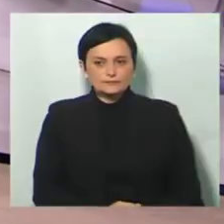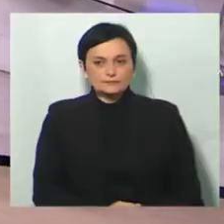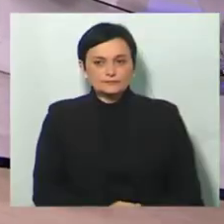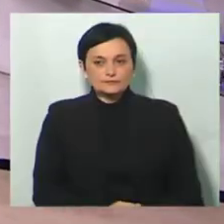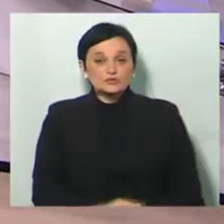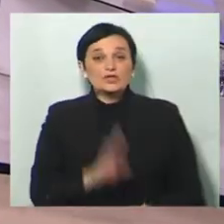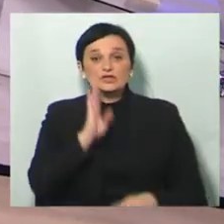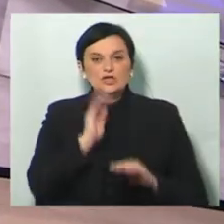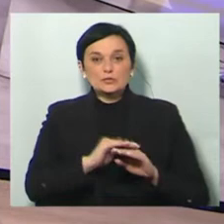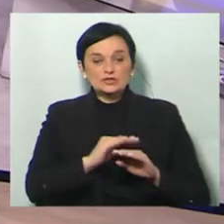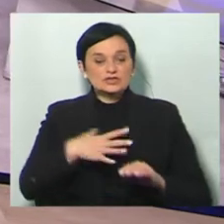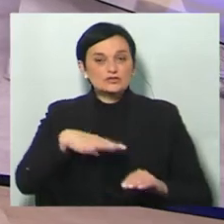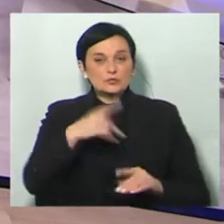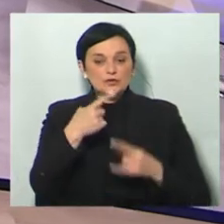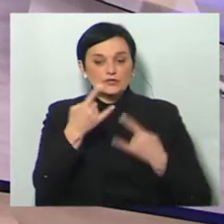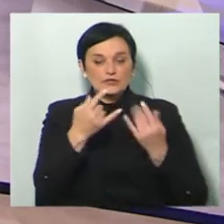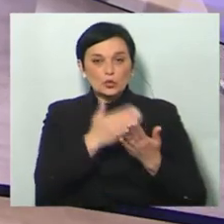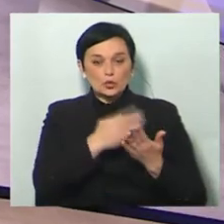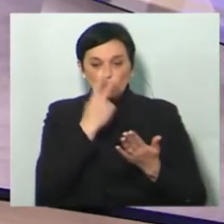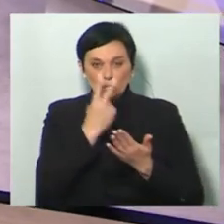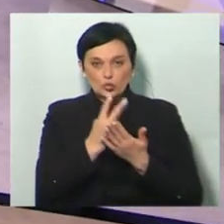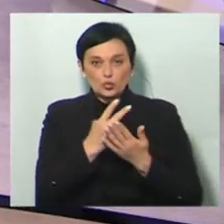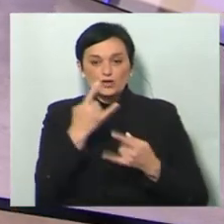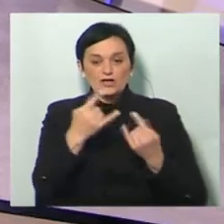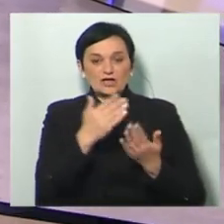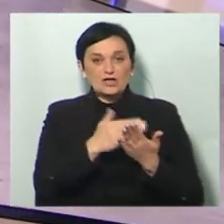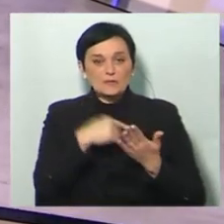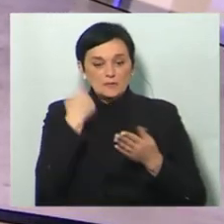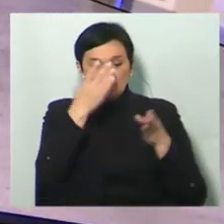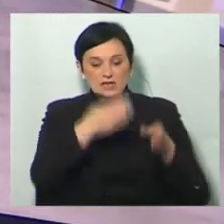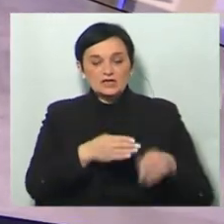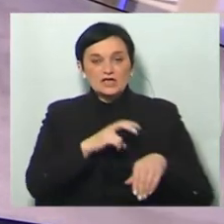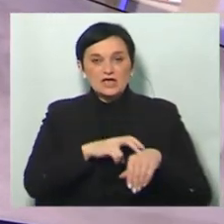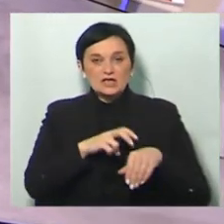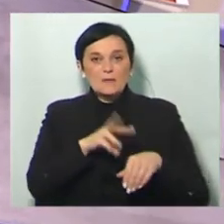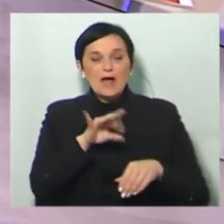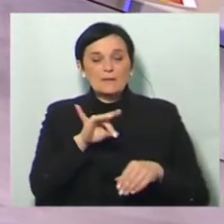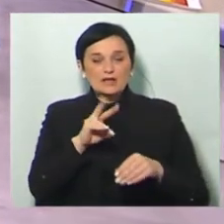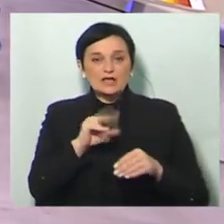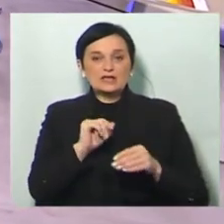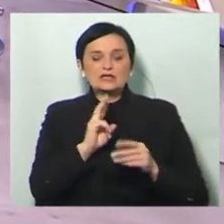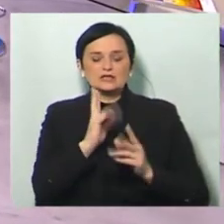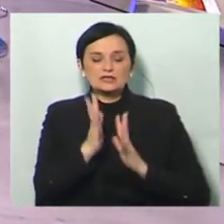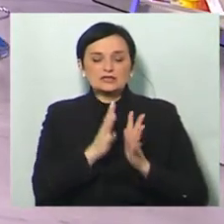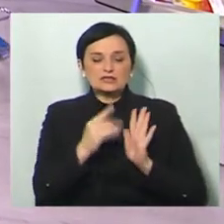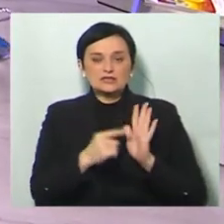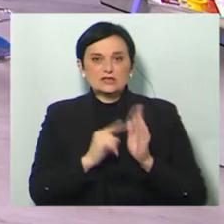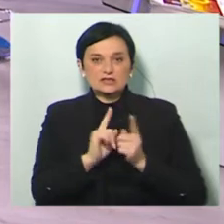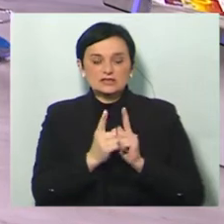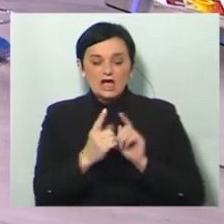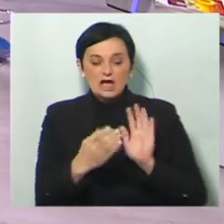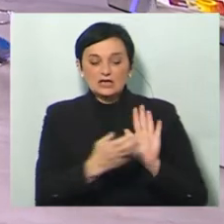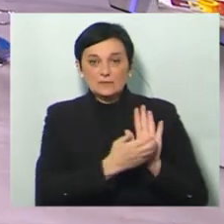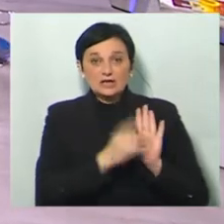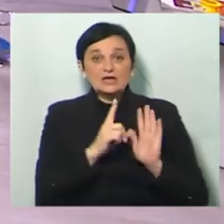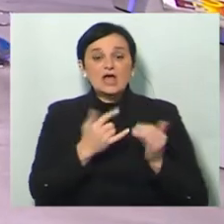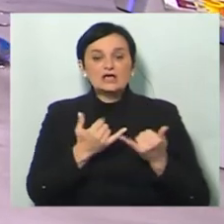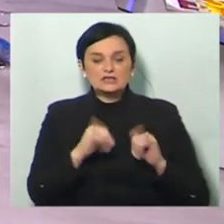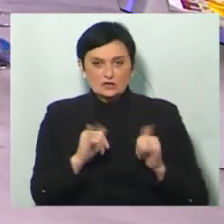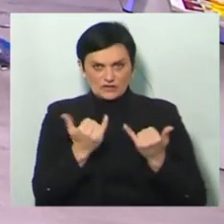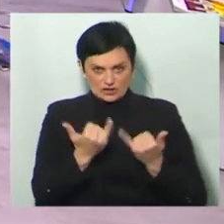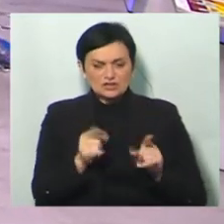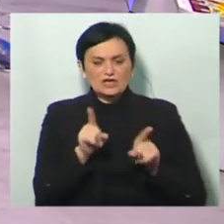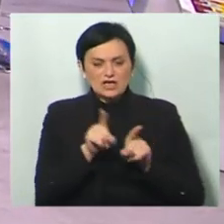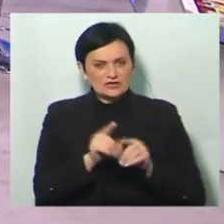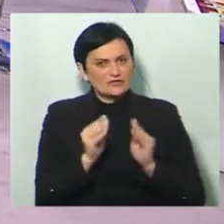Dilamshidobisia. Sakartvelos pirveli arxia tkuan ureb gadatsemas piradi ekimi Mari Malazonia surdo targmaind. Dasakurvelia dghesats